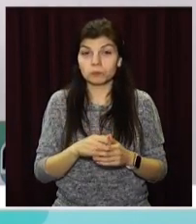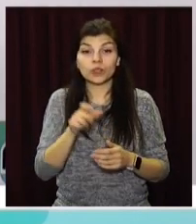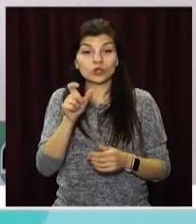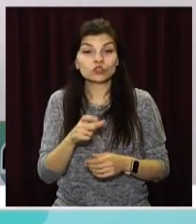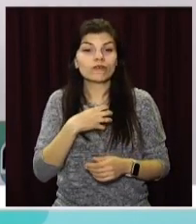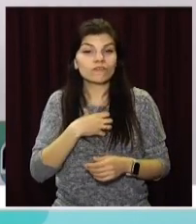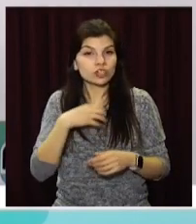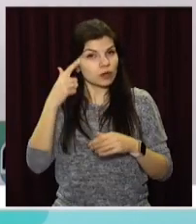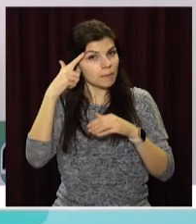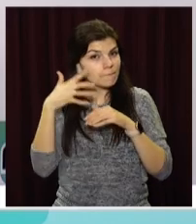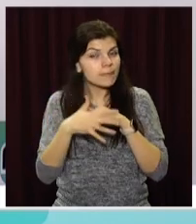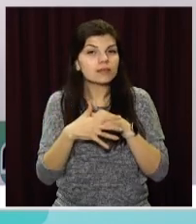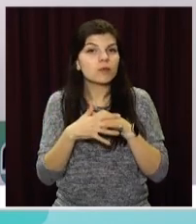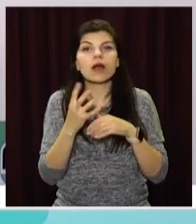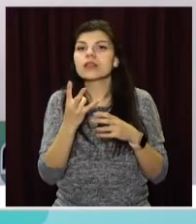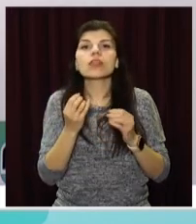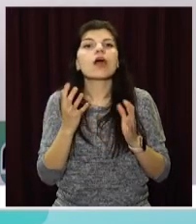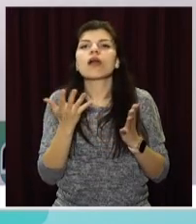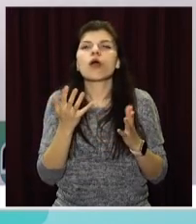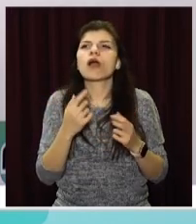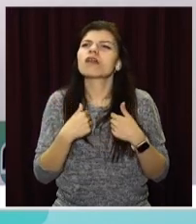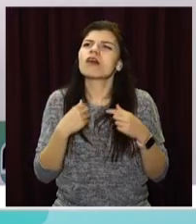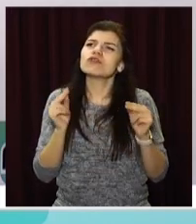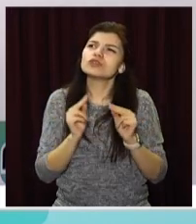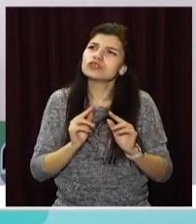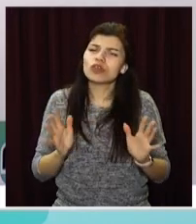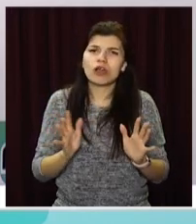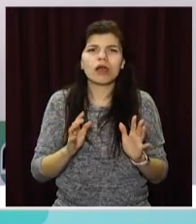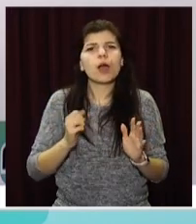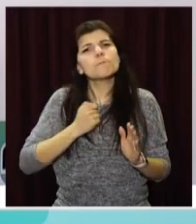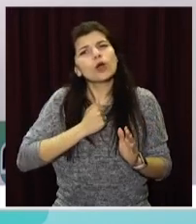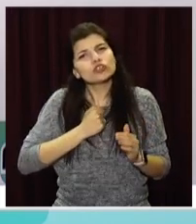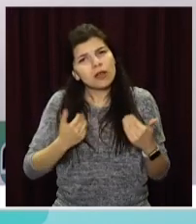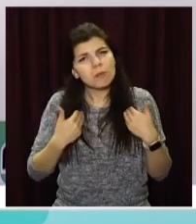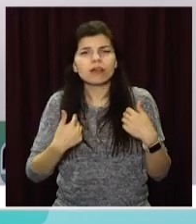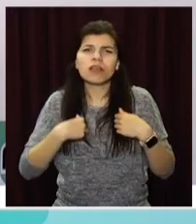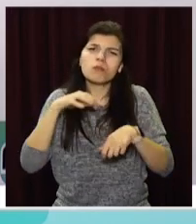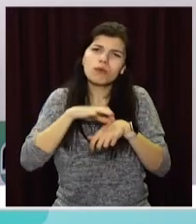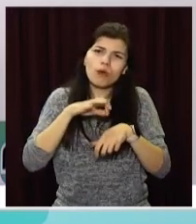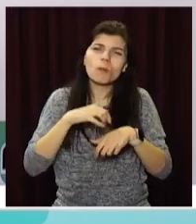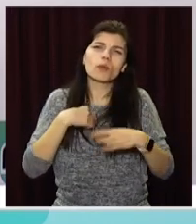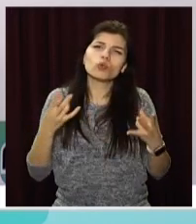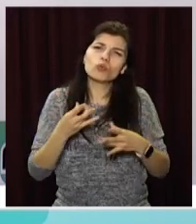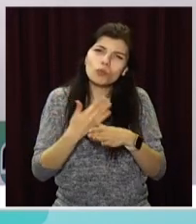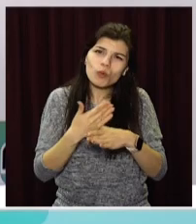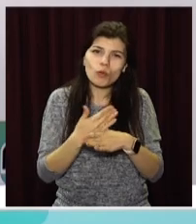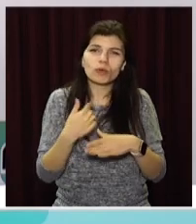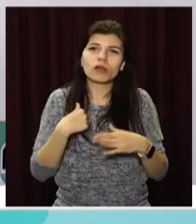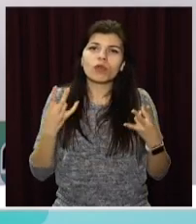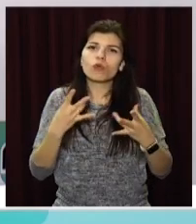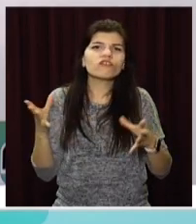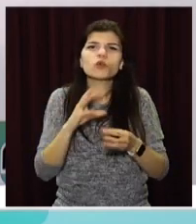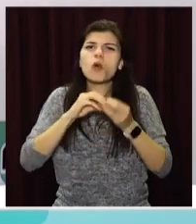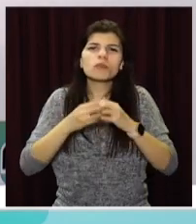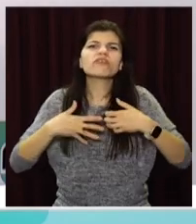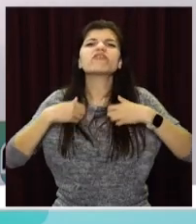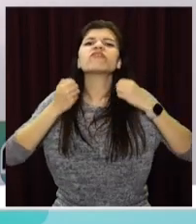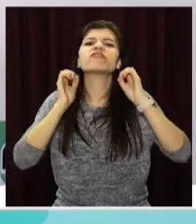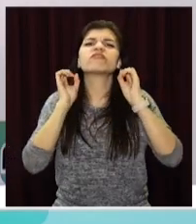важно понимать, не какой я несчастный, вот да пожалейте меня, я больной, мне нужна помощь, я готов вылить все свои